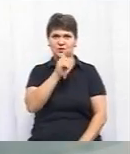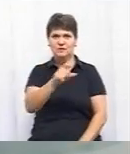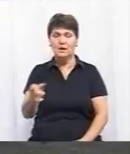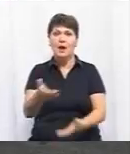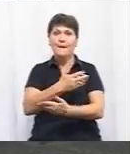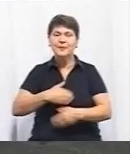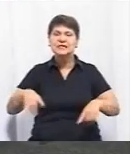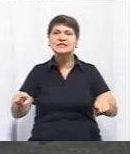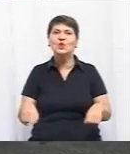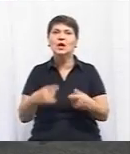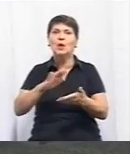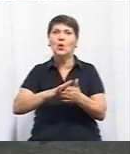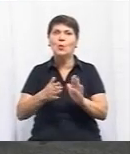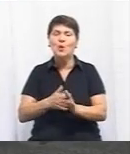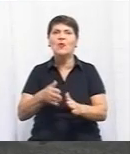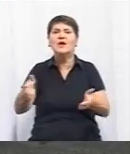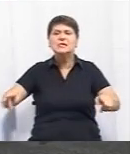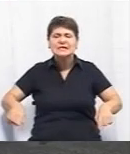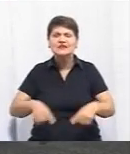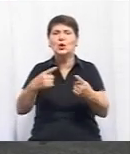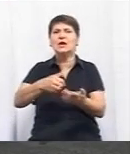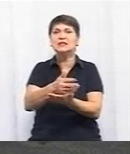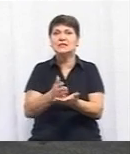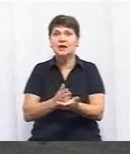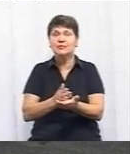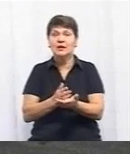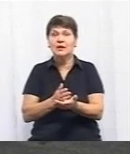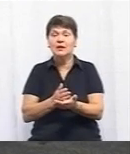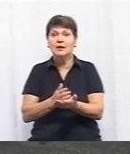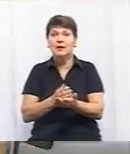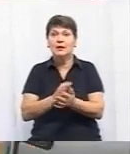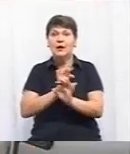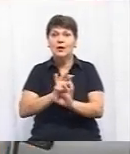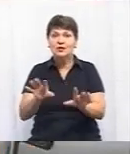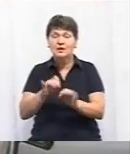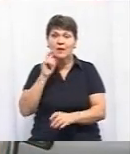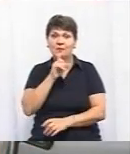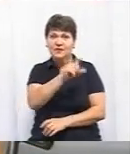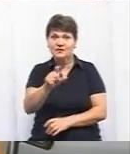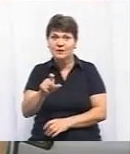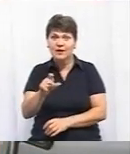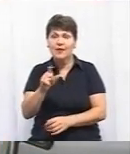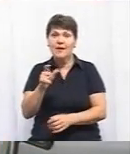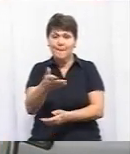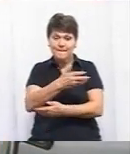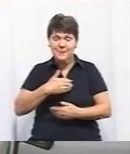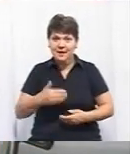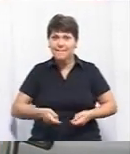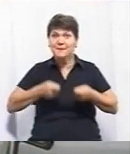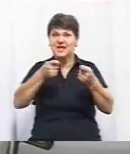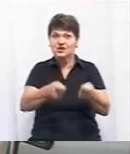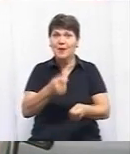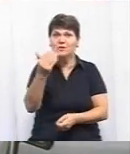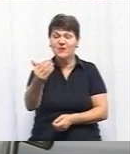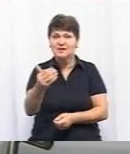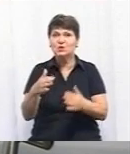створили умови, ми створили сервіс, ми кажемо вінничанам, тепер в нас є сервіс, який приїжджає до вас додому і ви можете здати вторсировину, яку